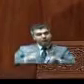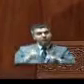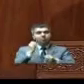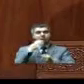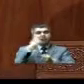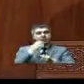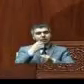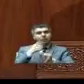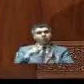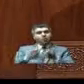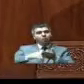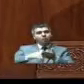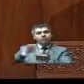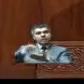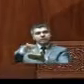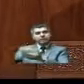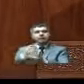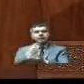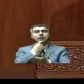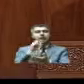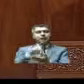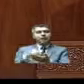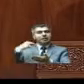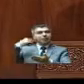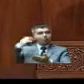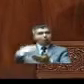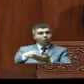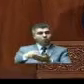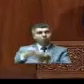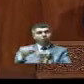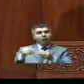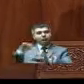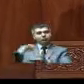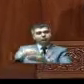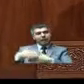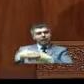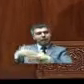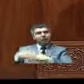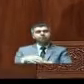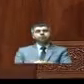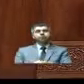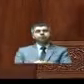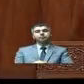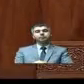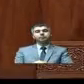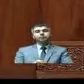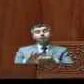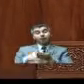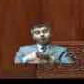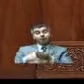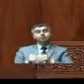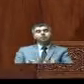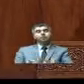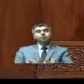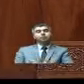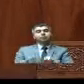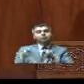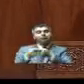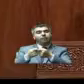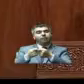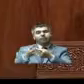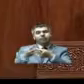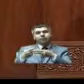الأقاليم ديال الحوز الحسيمة بني ملان أزيلال بولمان شفشاون خنيفرة إفران ميدلت